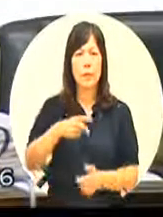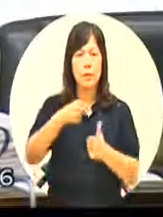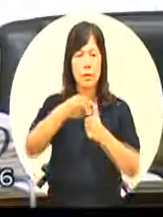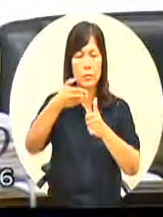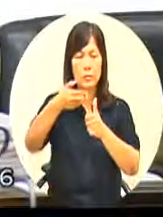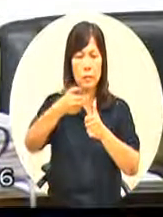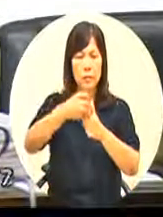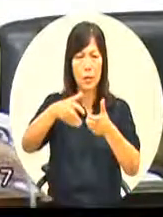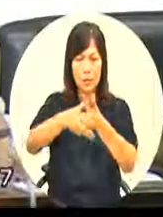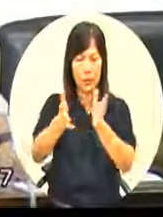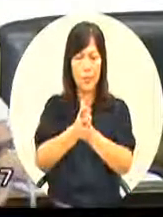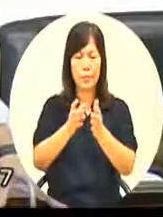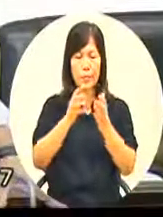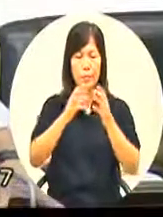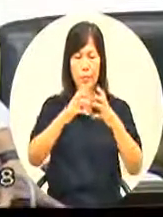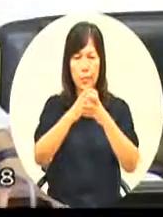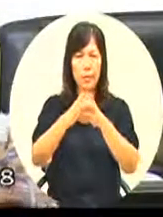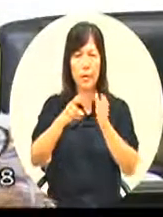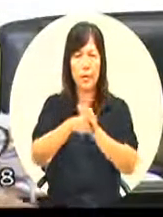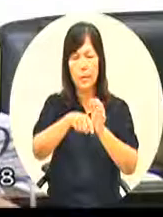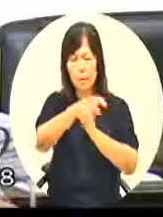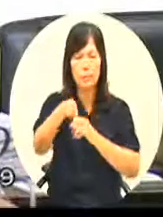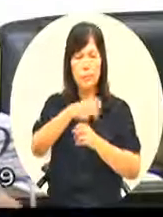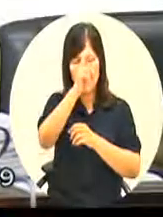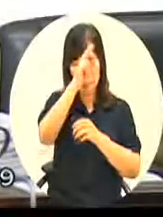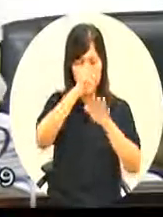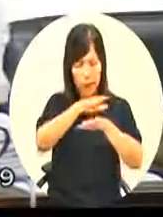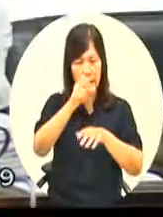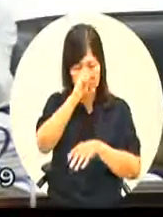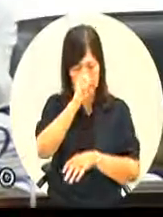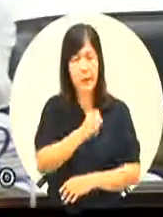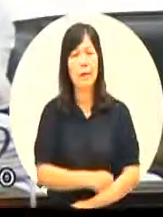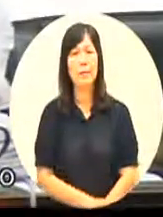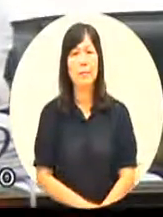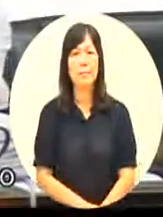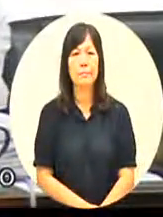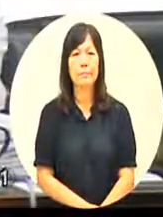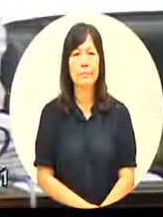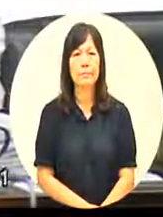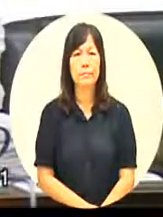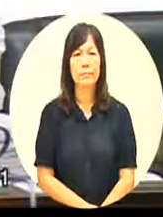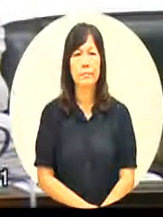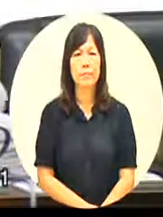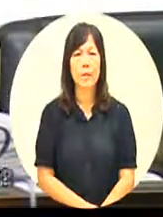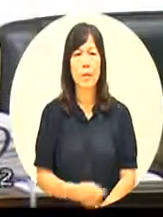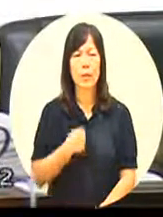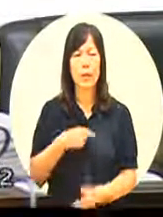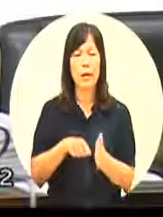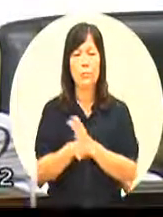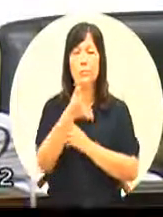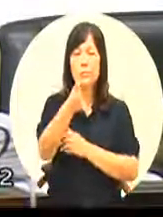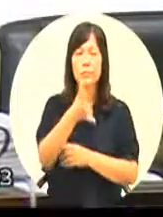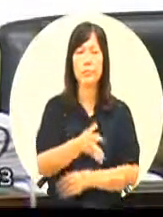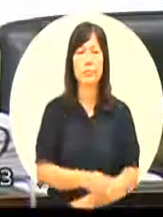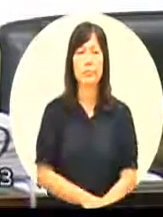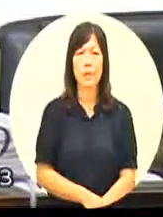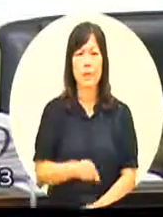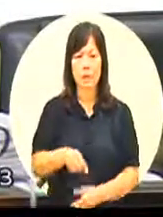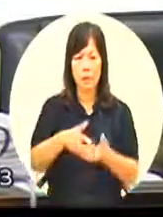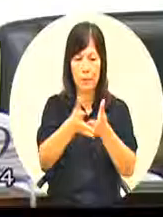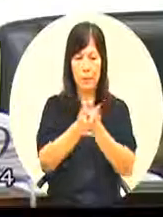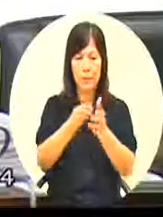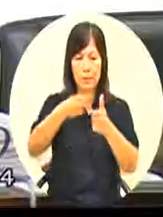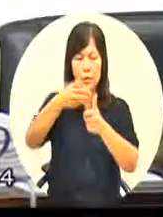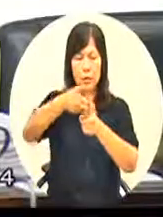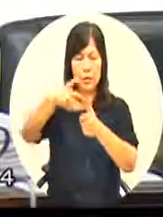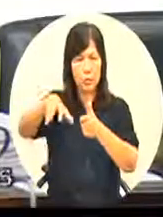门的所有师傅团队，大家午安，大家好。我 要直接问哈，这个部分是教育局部